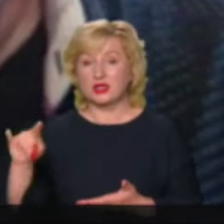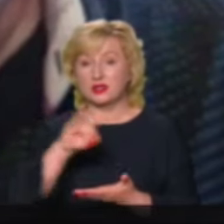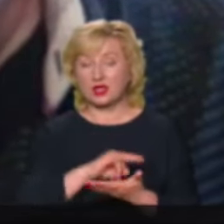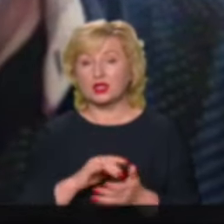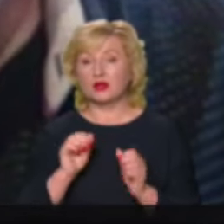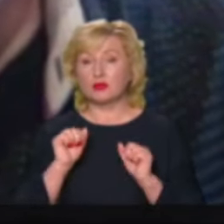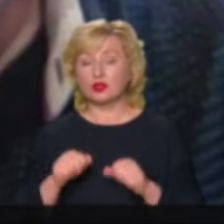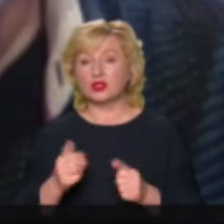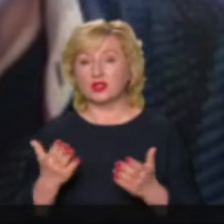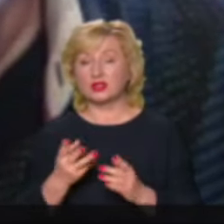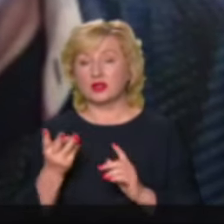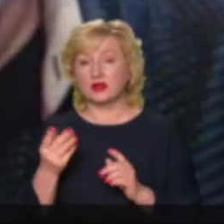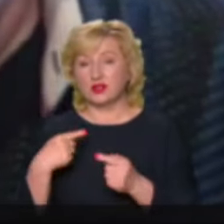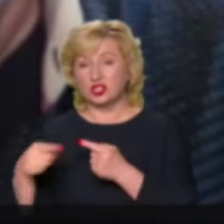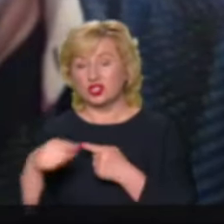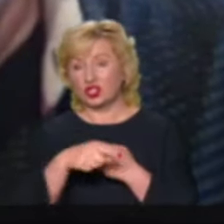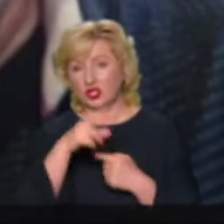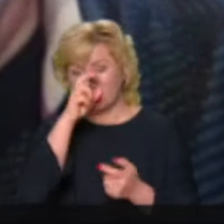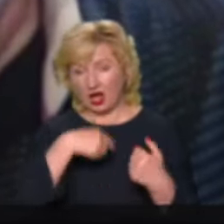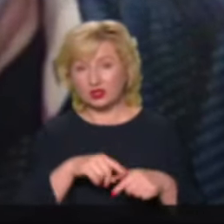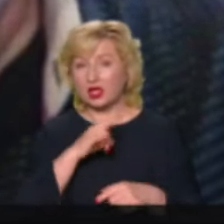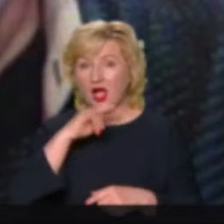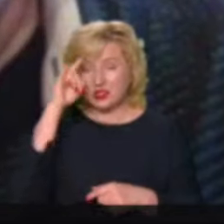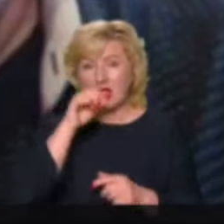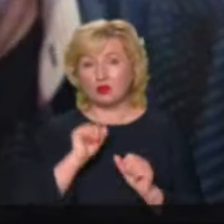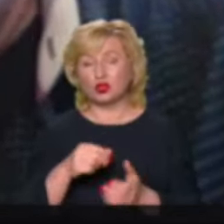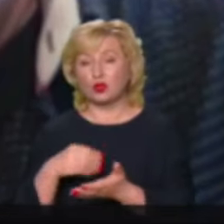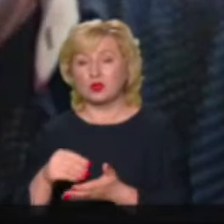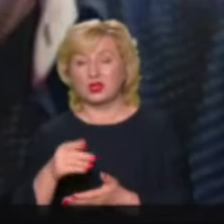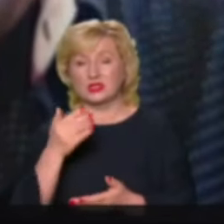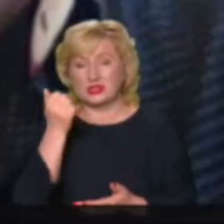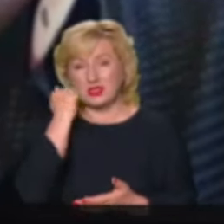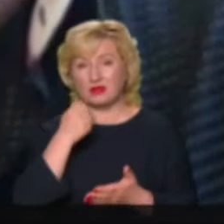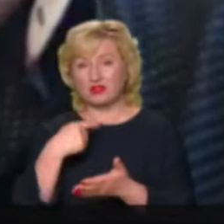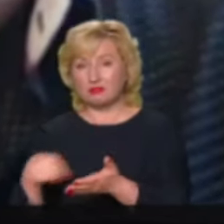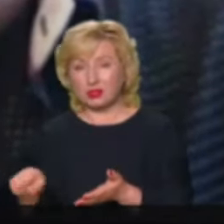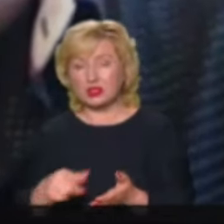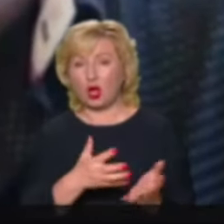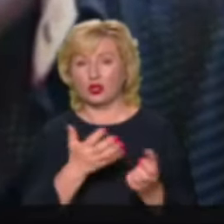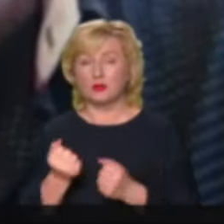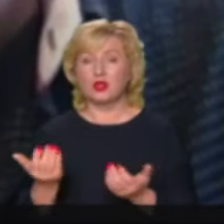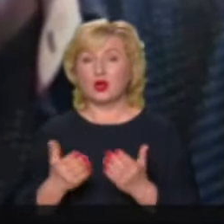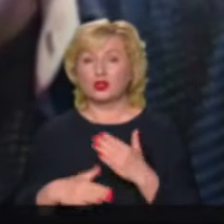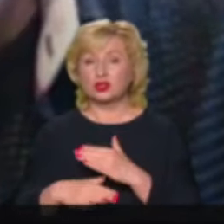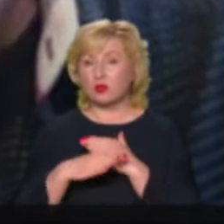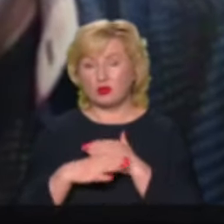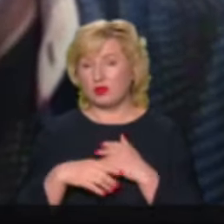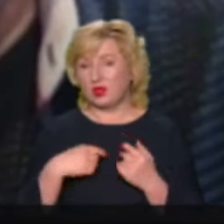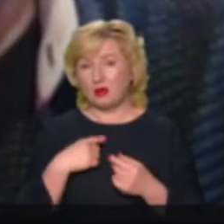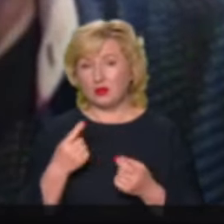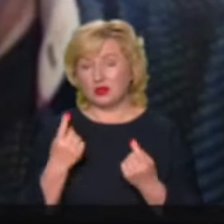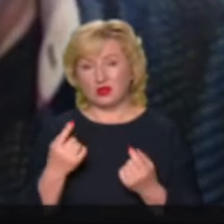ще в якихось третіх країн, не в Казахстані, але які можна купити от як списані там чи отримати в якості якоїсь допомоги. Ми не надто в